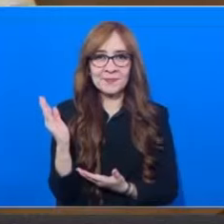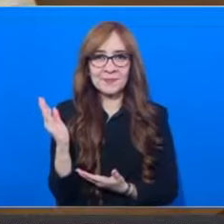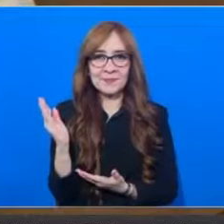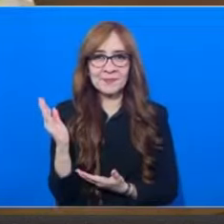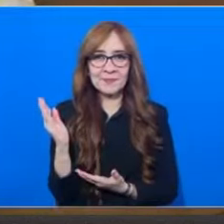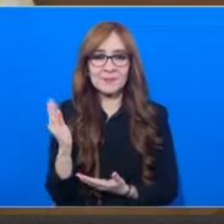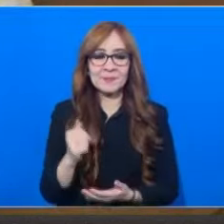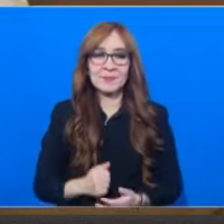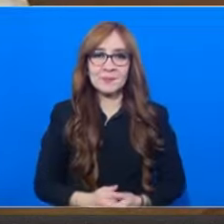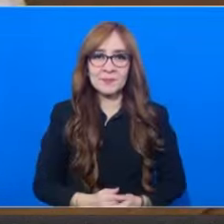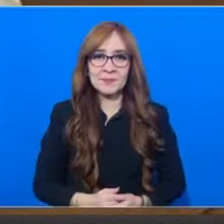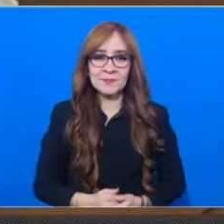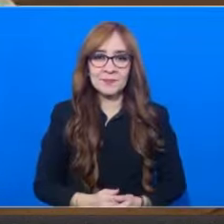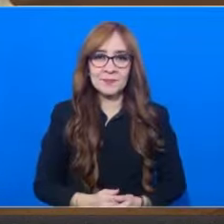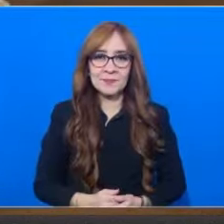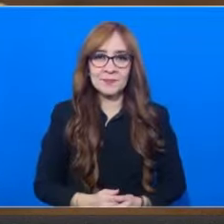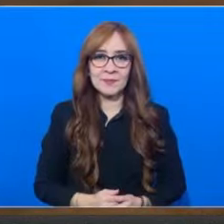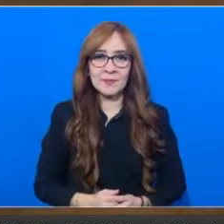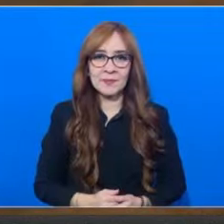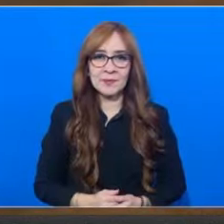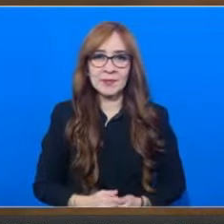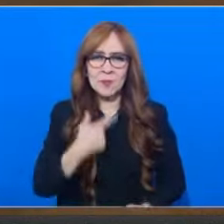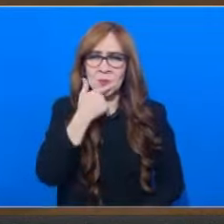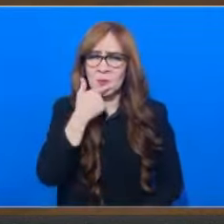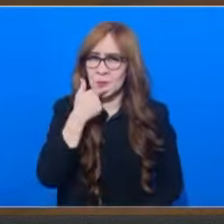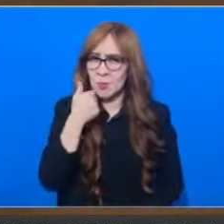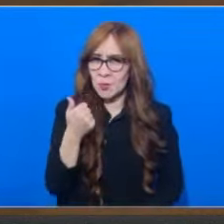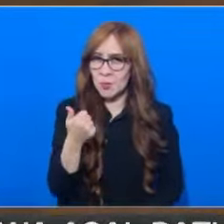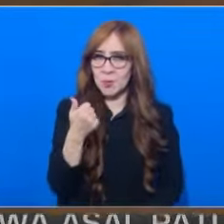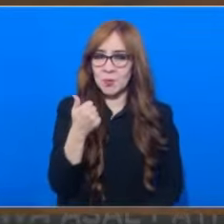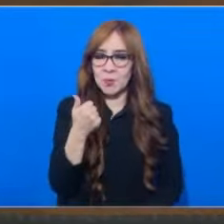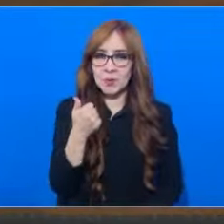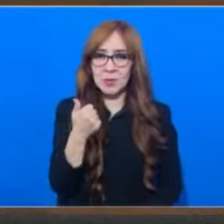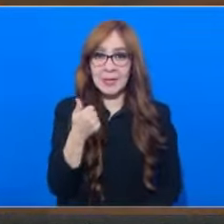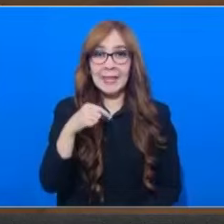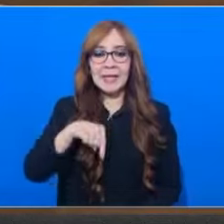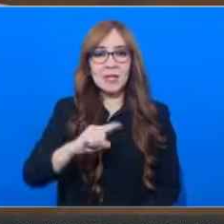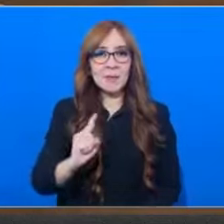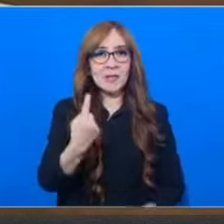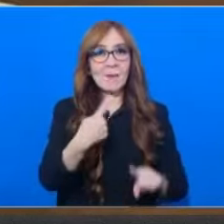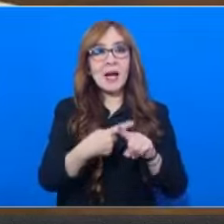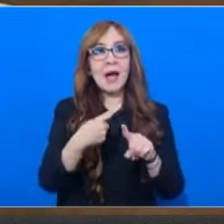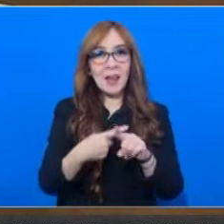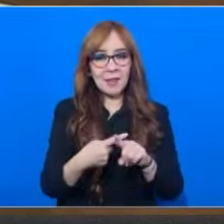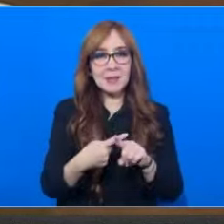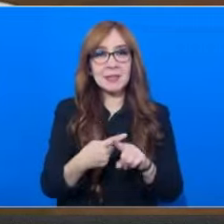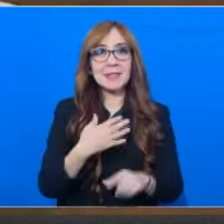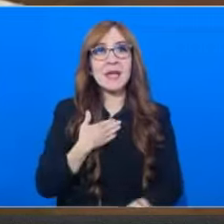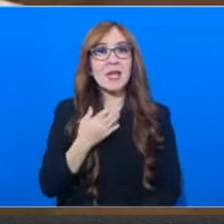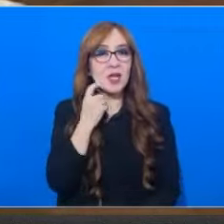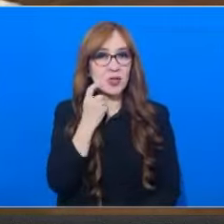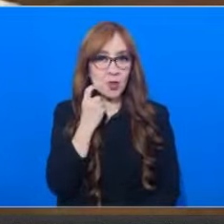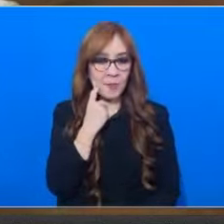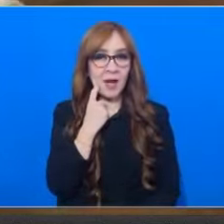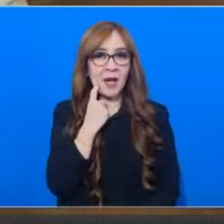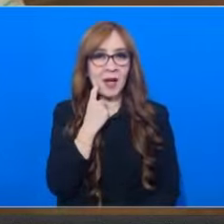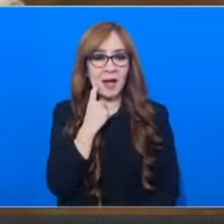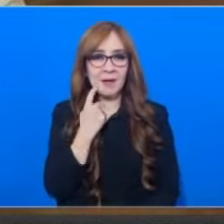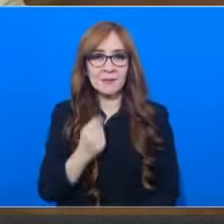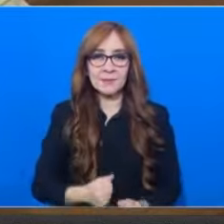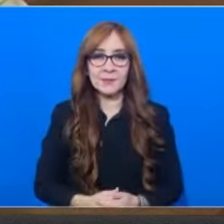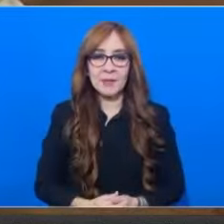Yang jelas, ini rasanya unik ya. Karena baru pertama kali bagi saya menikmati sate maranggi menggunakan